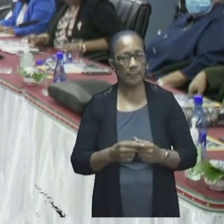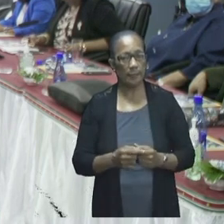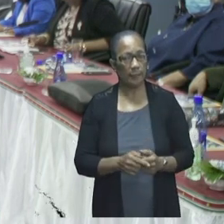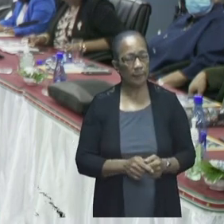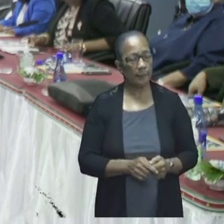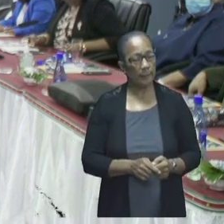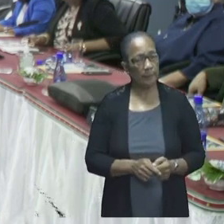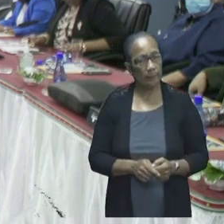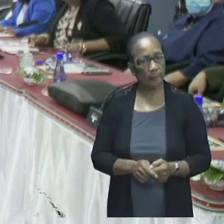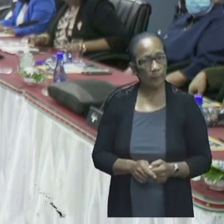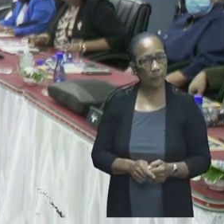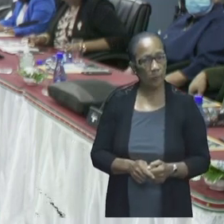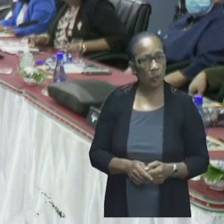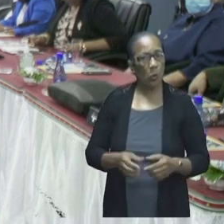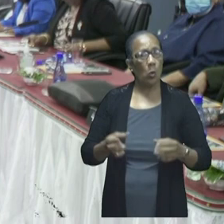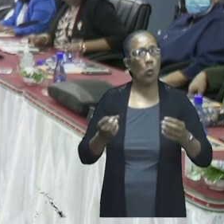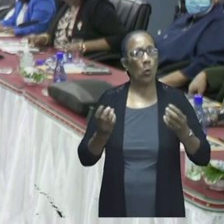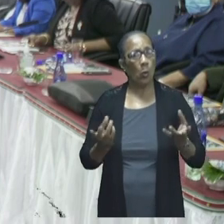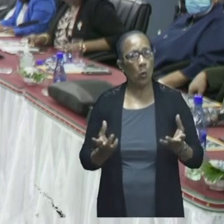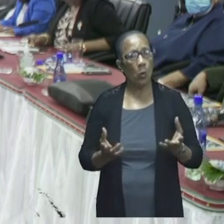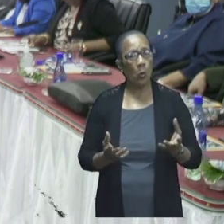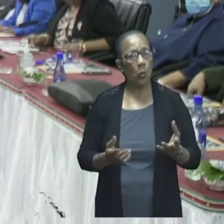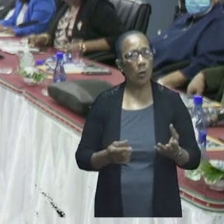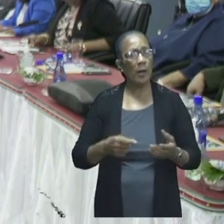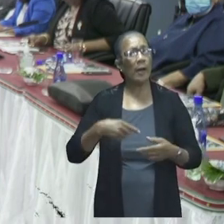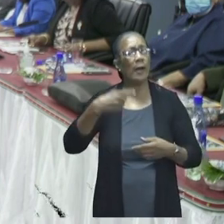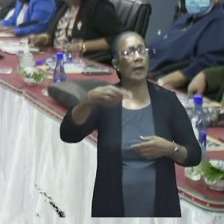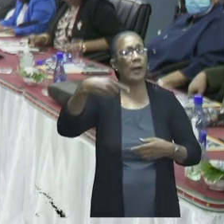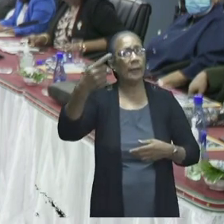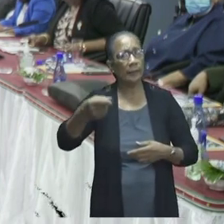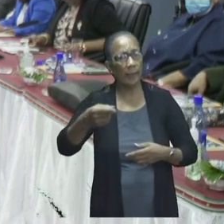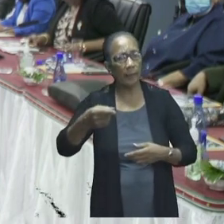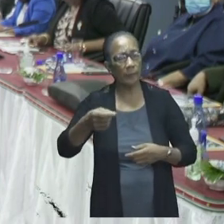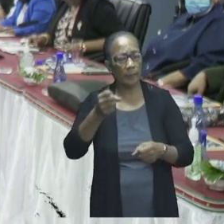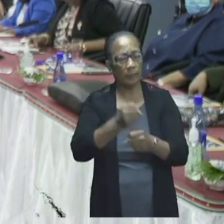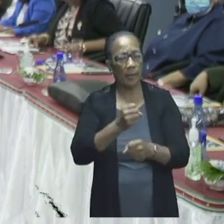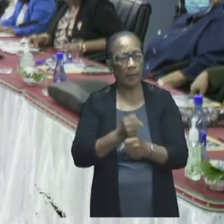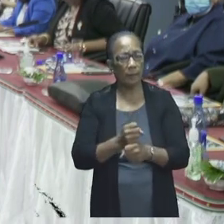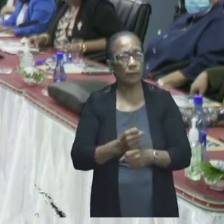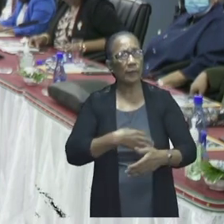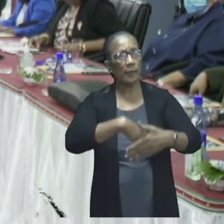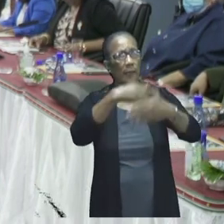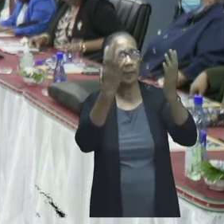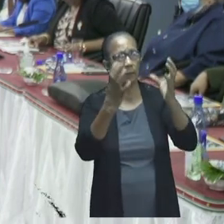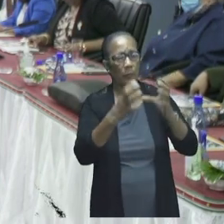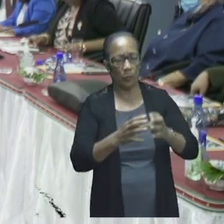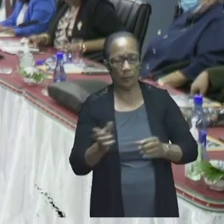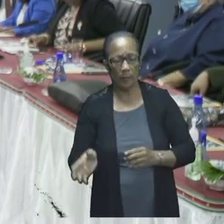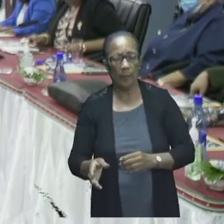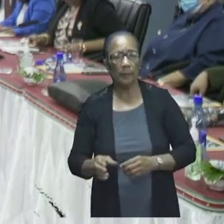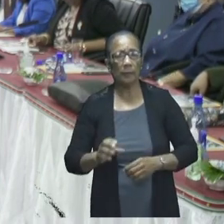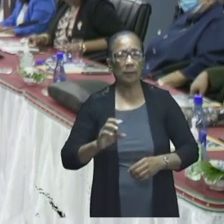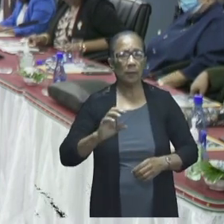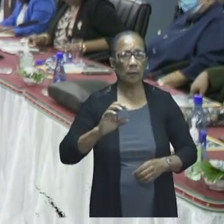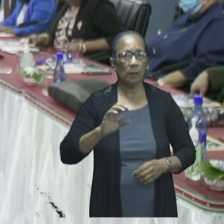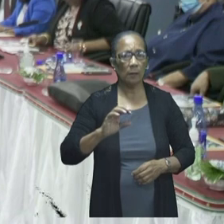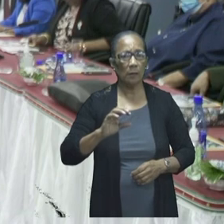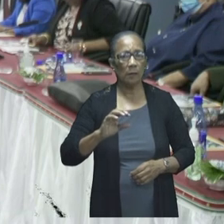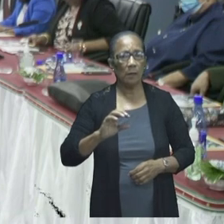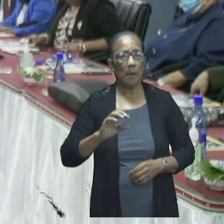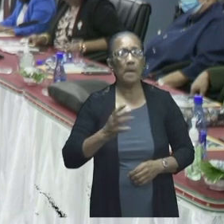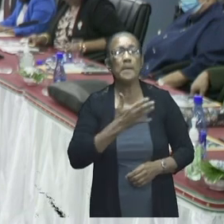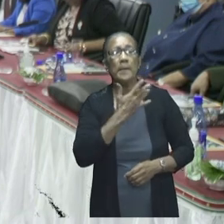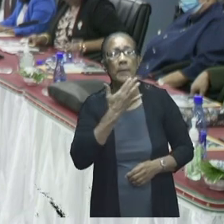hoe een dat zich met het produceren van carbon kredieten de simpelste manier om om